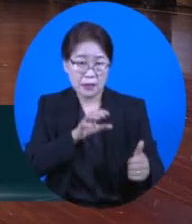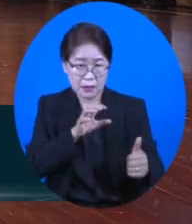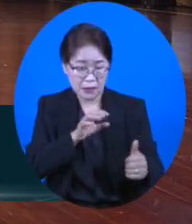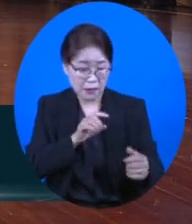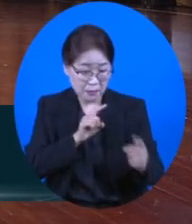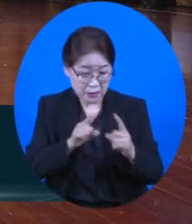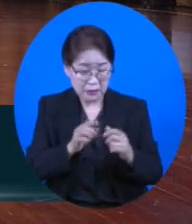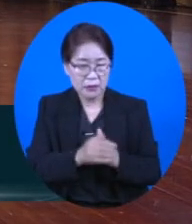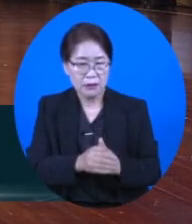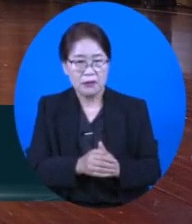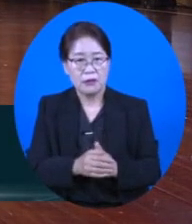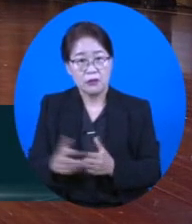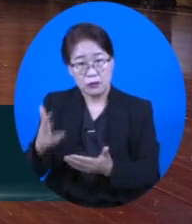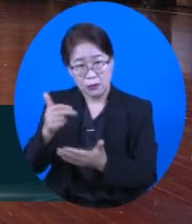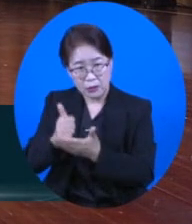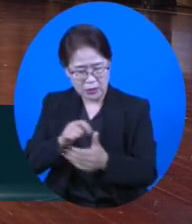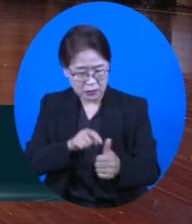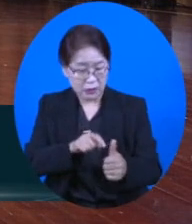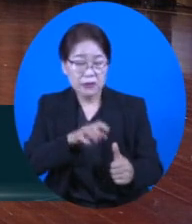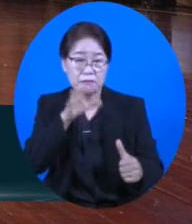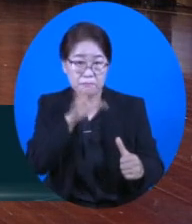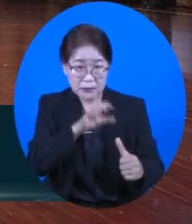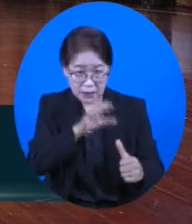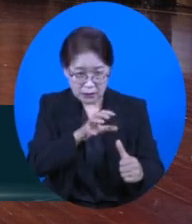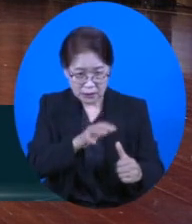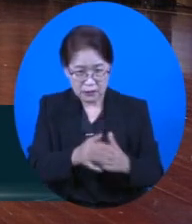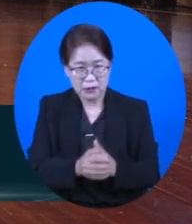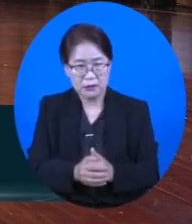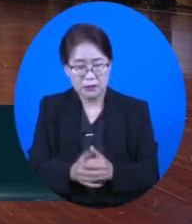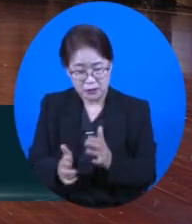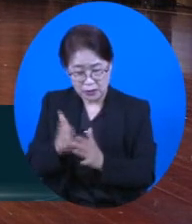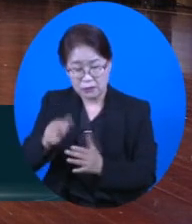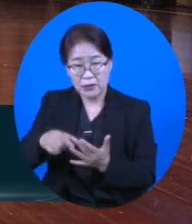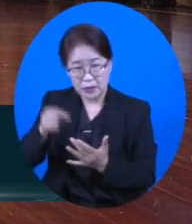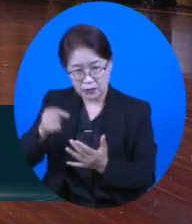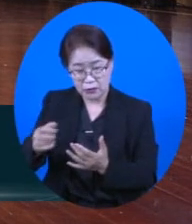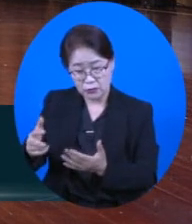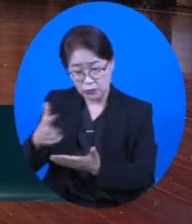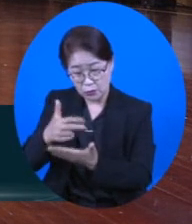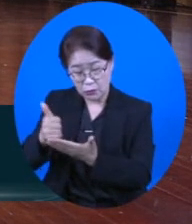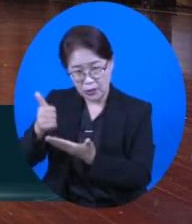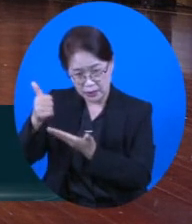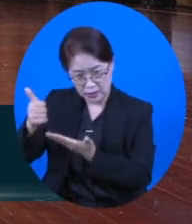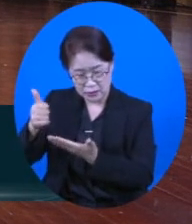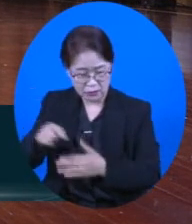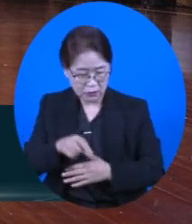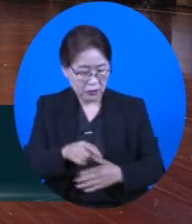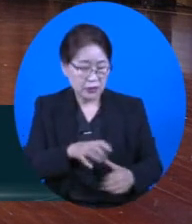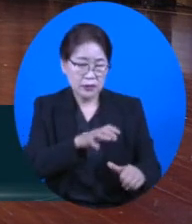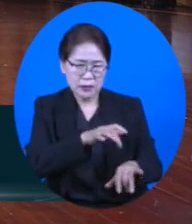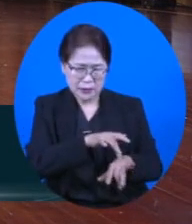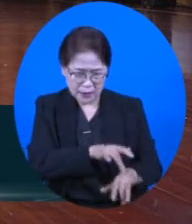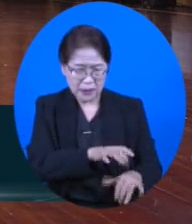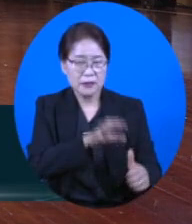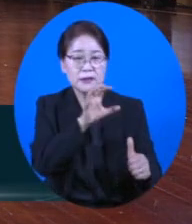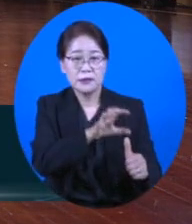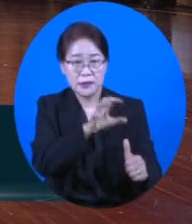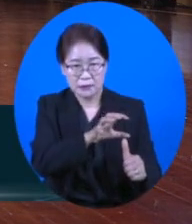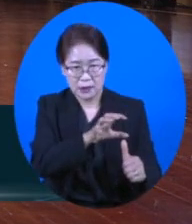사탄아, 여호와께서 너를 책망하노라. 예루살렘을 택한 여호와께서 너를 책망하노라.